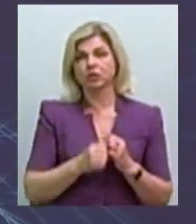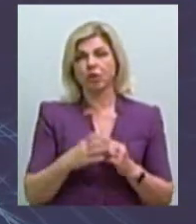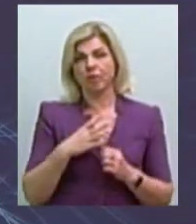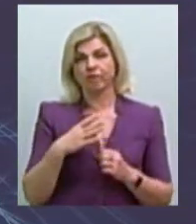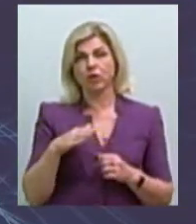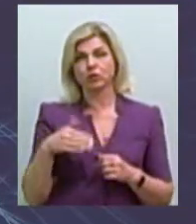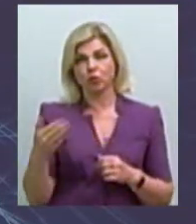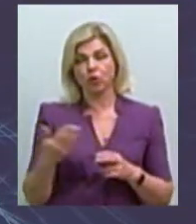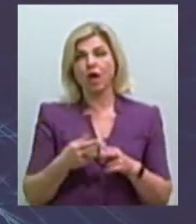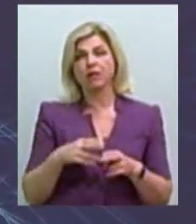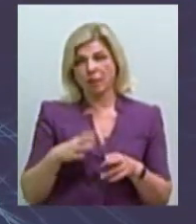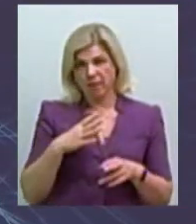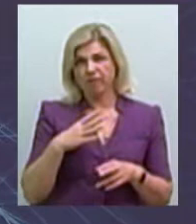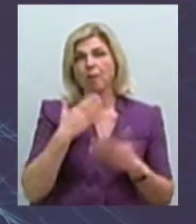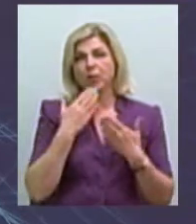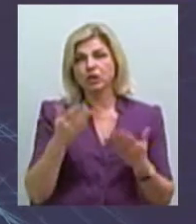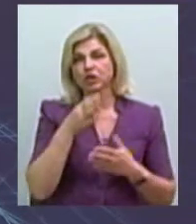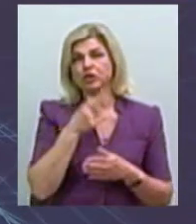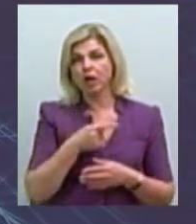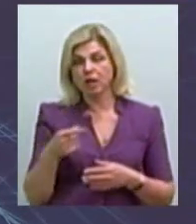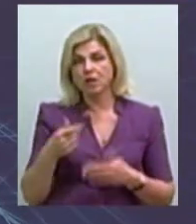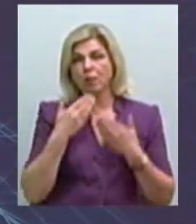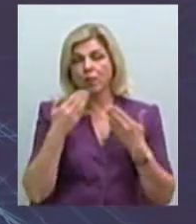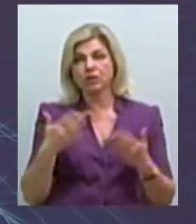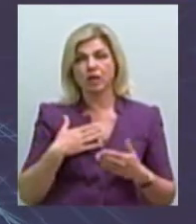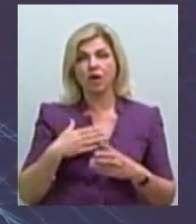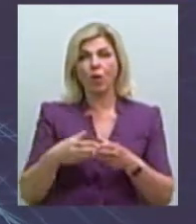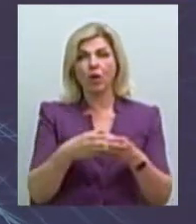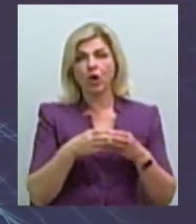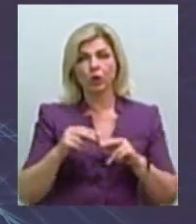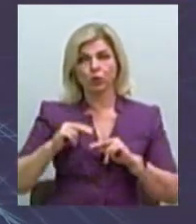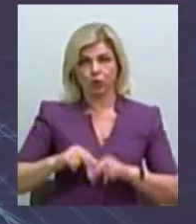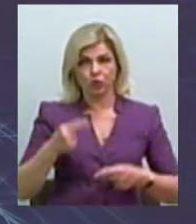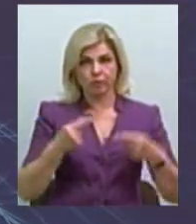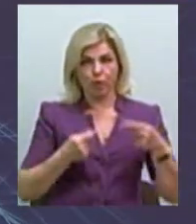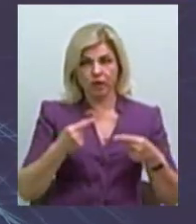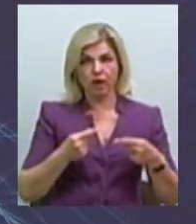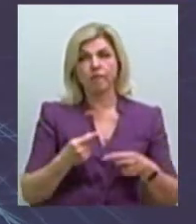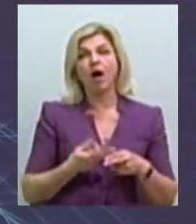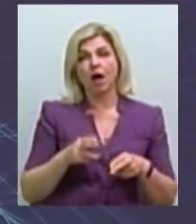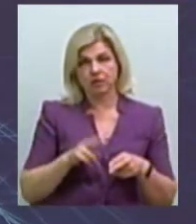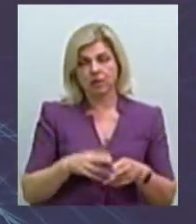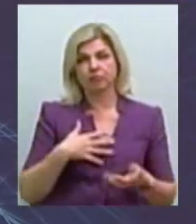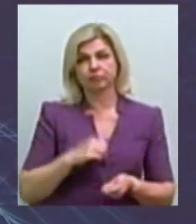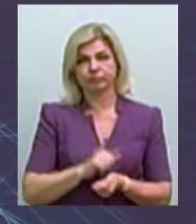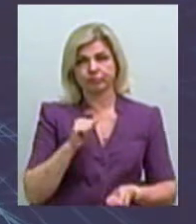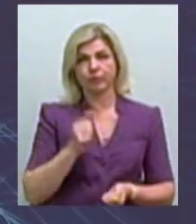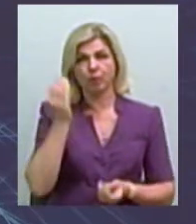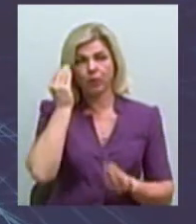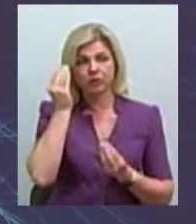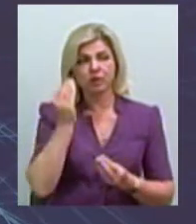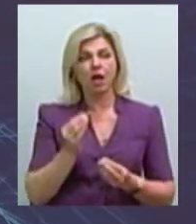тенденція останнього часу, останніх наших колективних трудових спорів. Але це принципова моя позиція